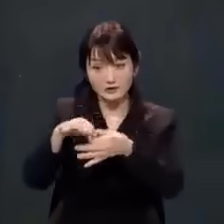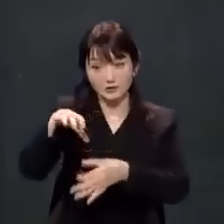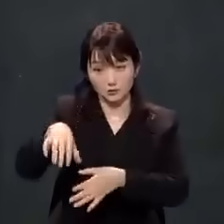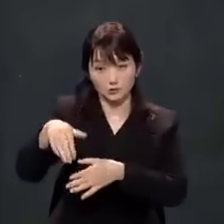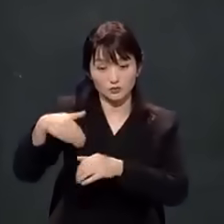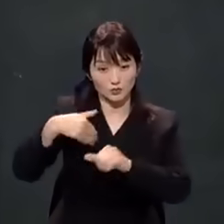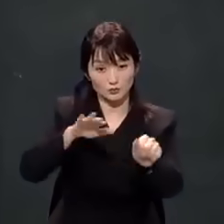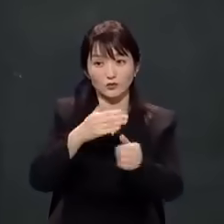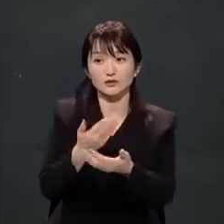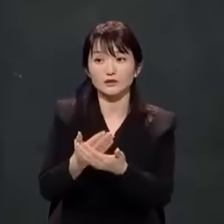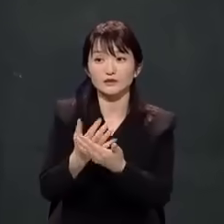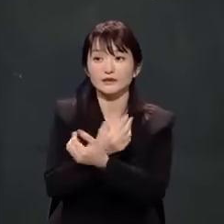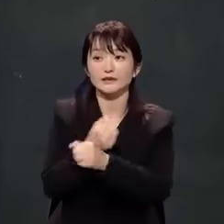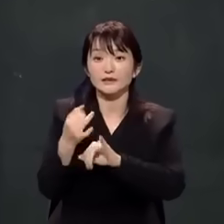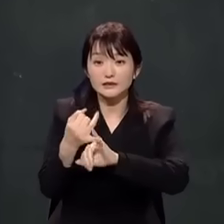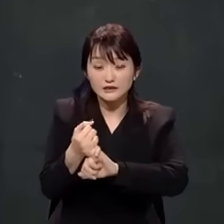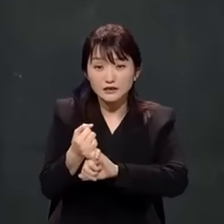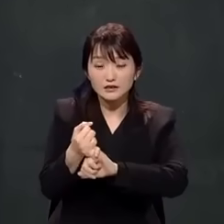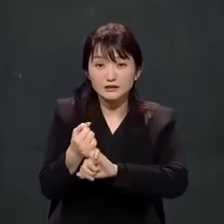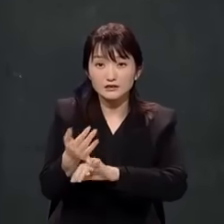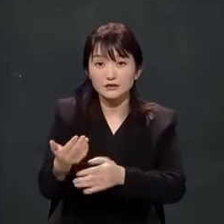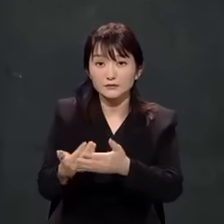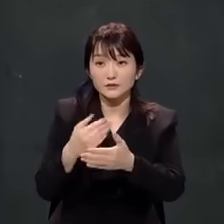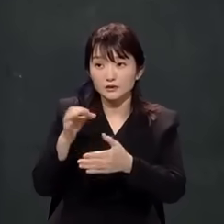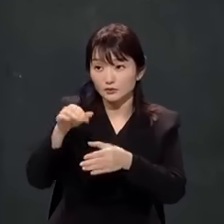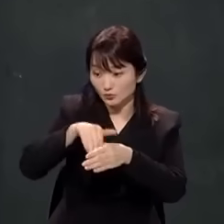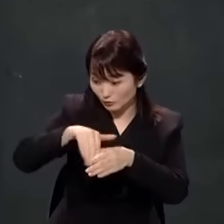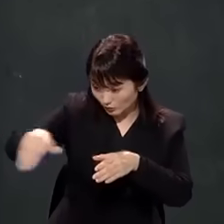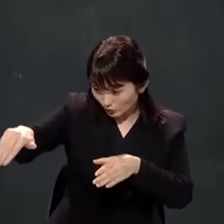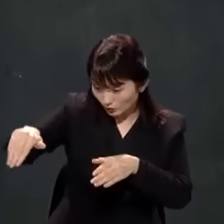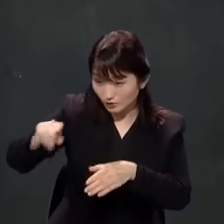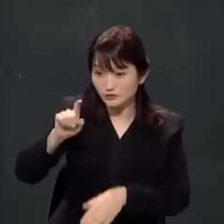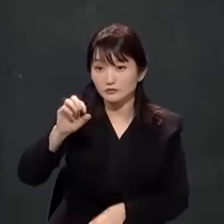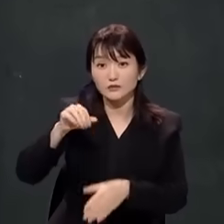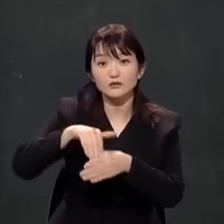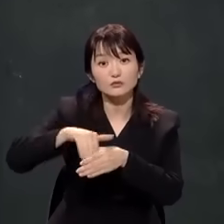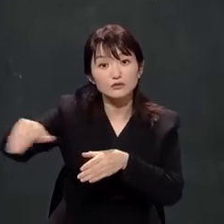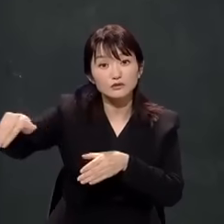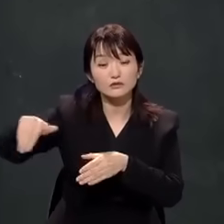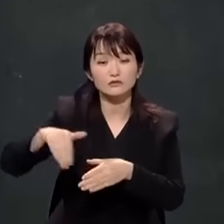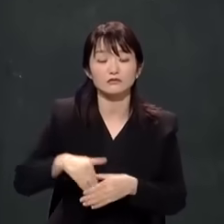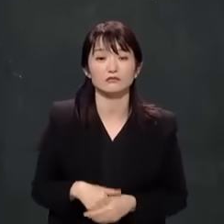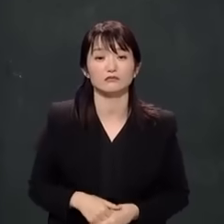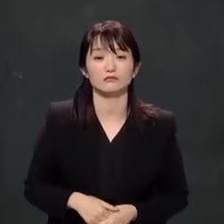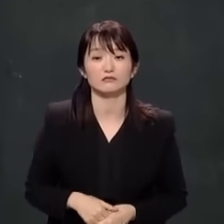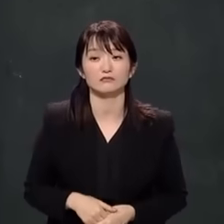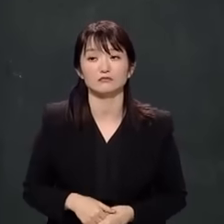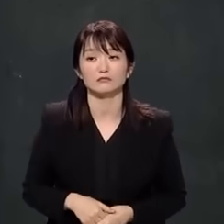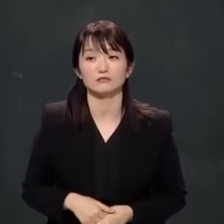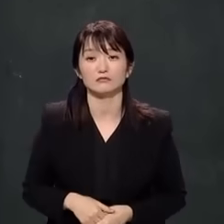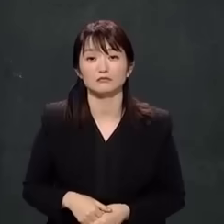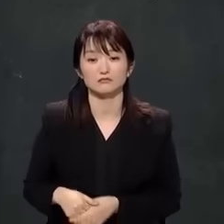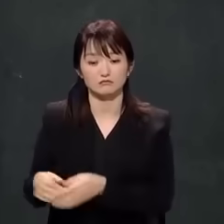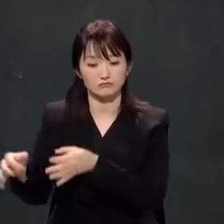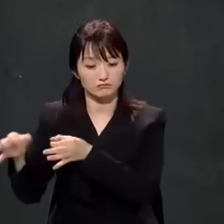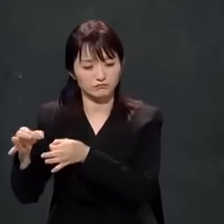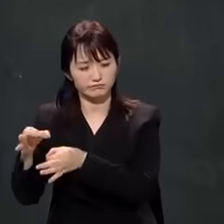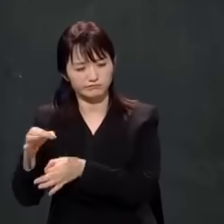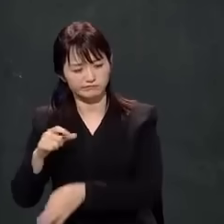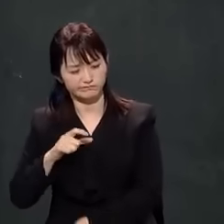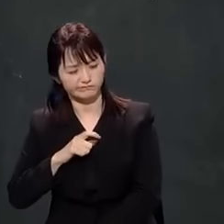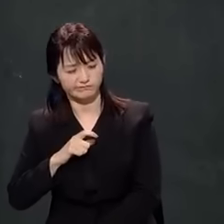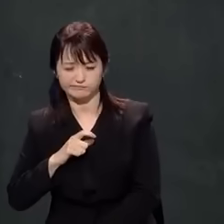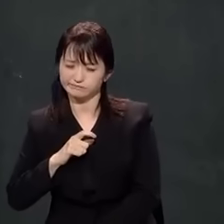하면서 예약금도 미리 보내겠다고 실제로 10만 원도 입금을 했다라는 겁니다 아 그런데도 성배의 프에서 뭔가